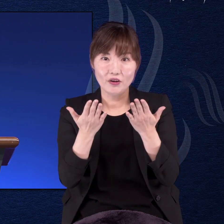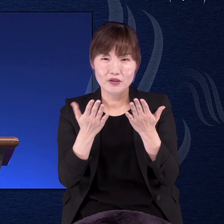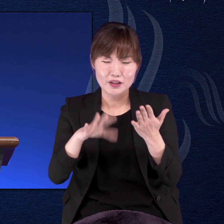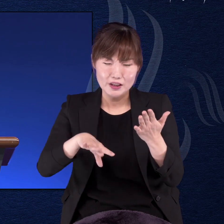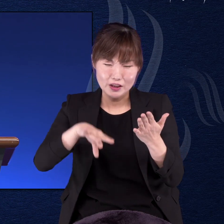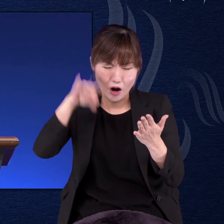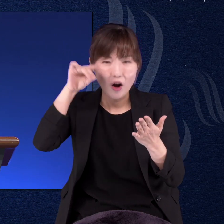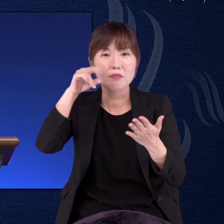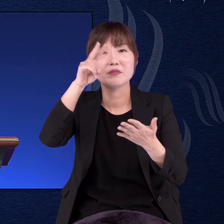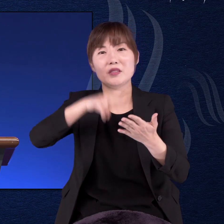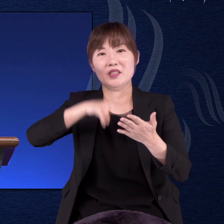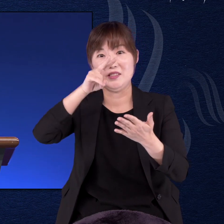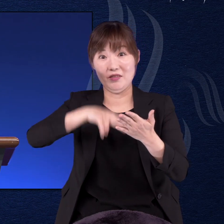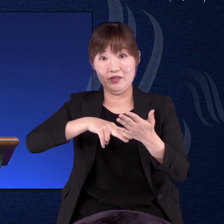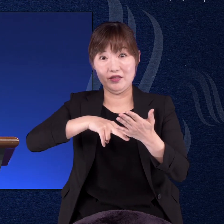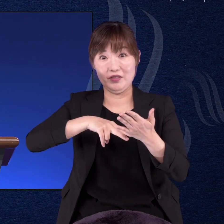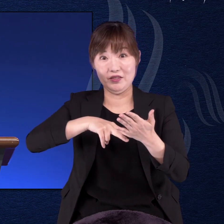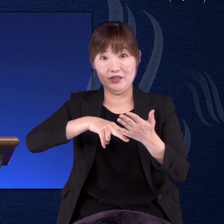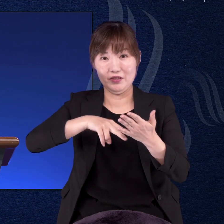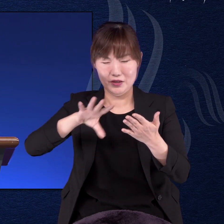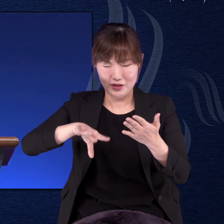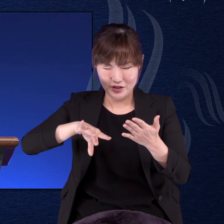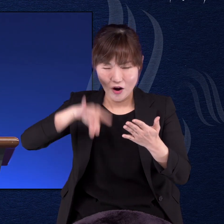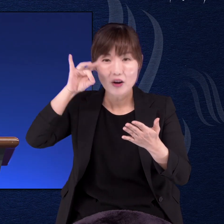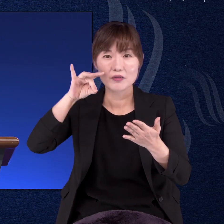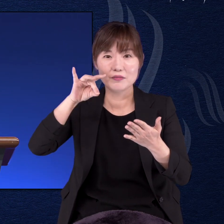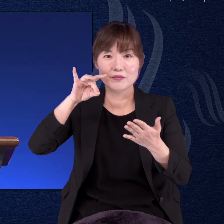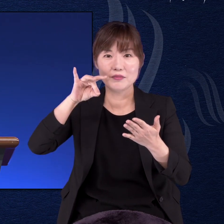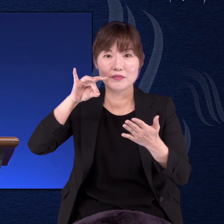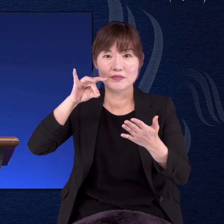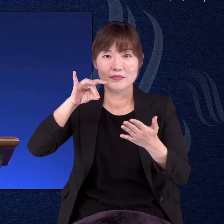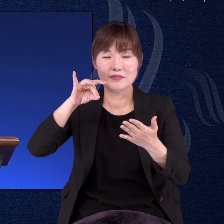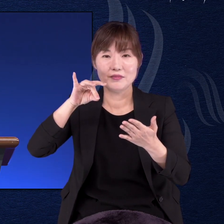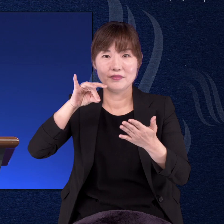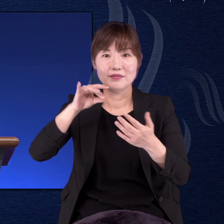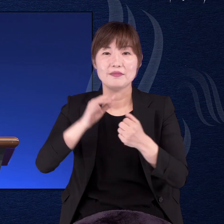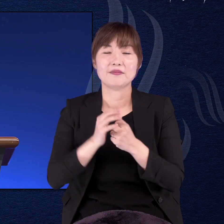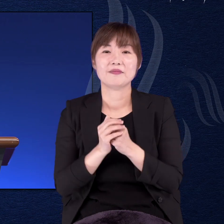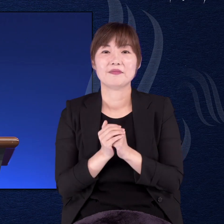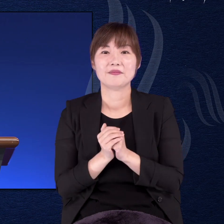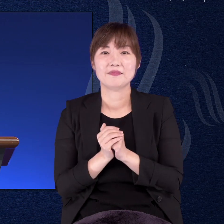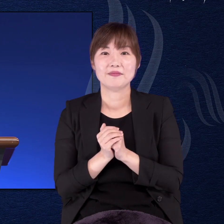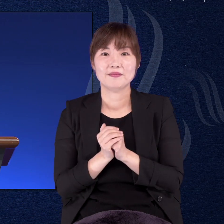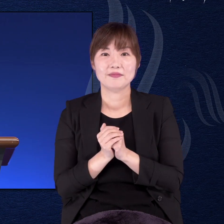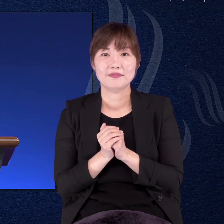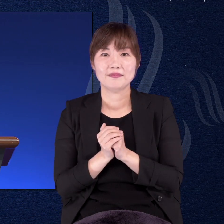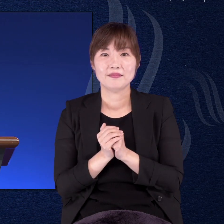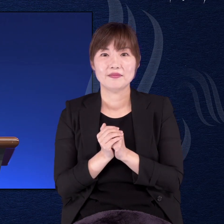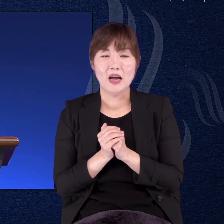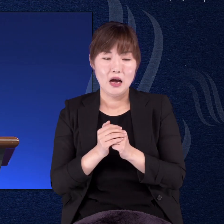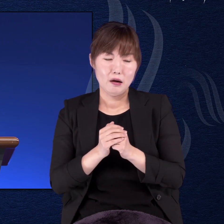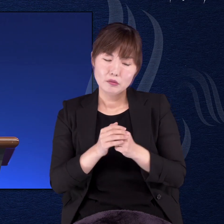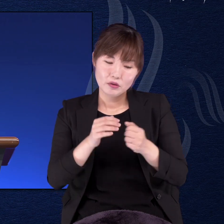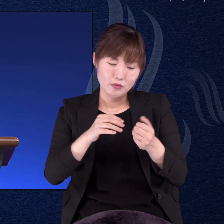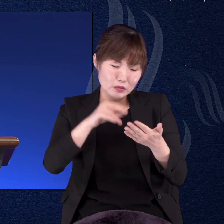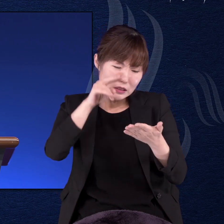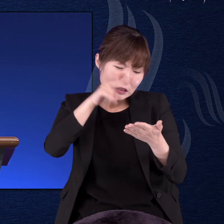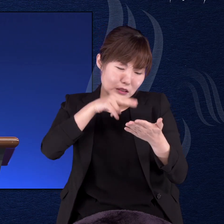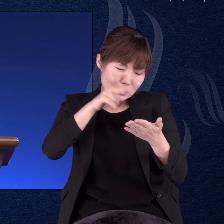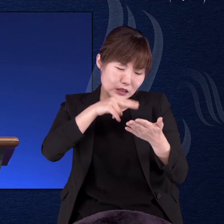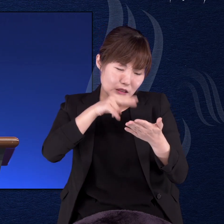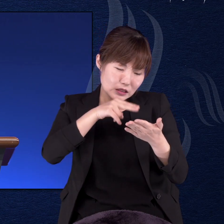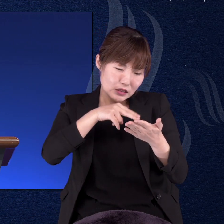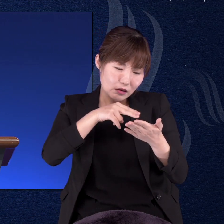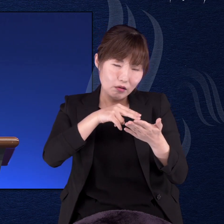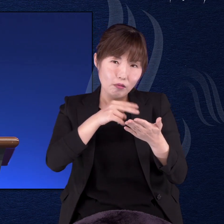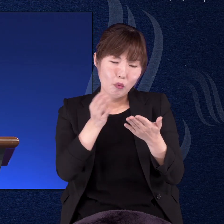그전에도 한번 노력은 했던 것 같아요. 창세기부터 읽어볼까? 왜 이렇게 안 와닿지? 신약을